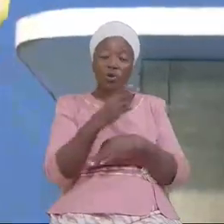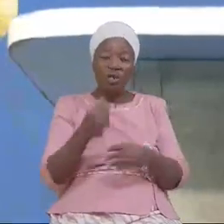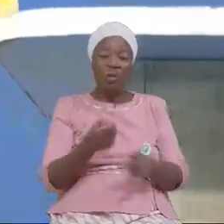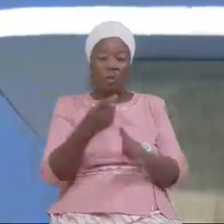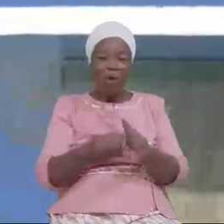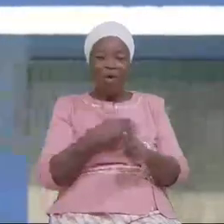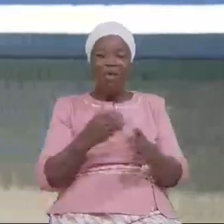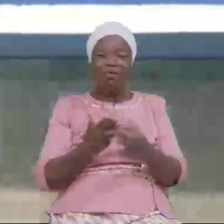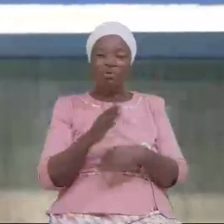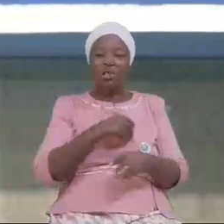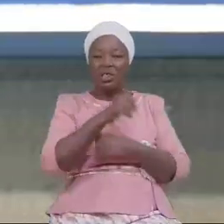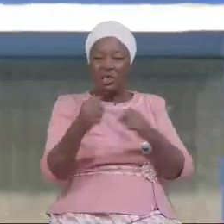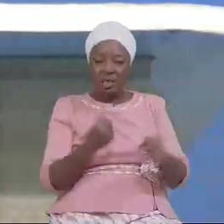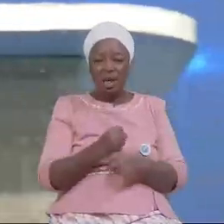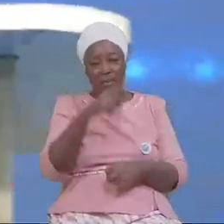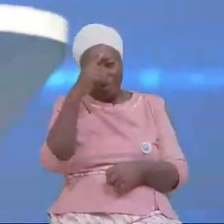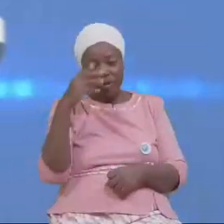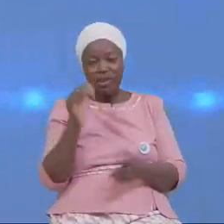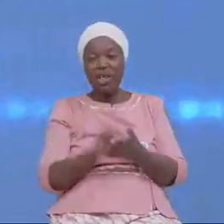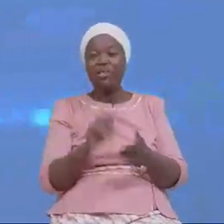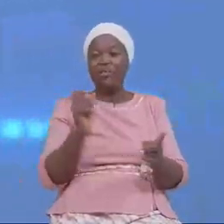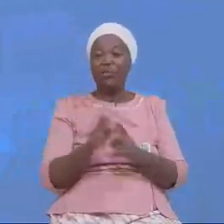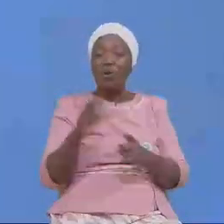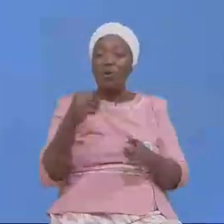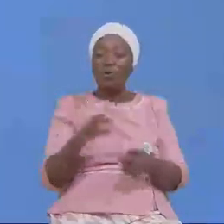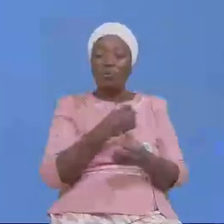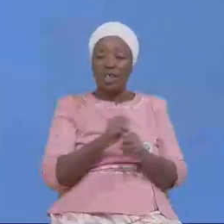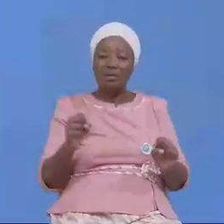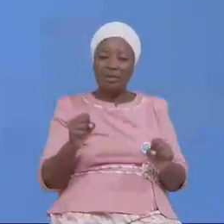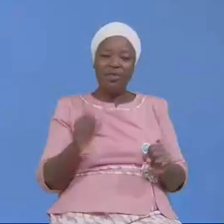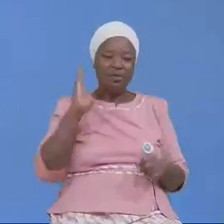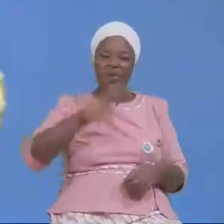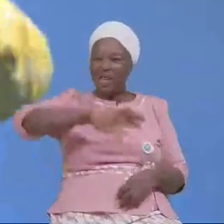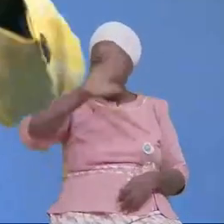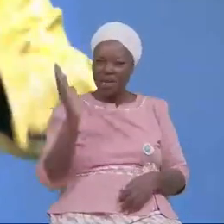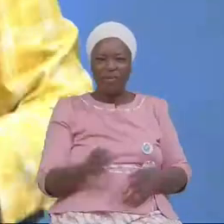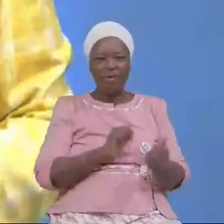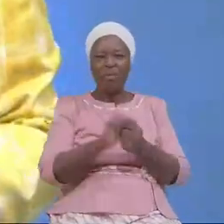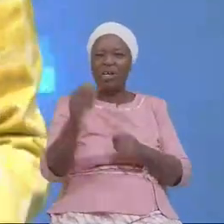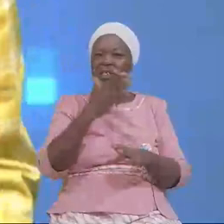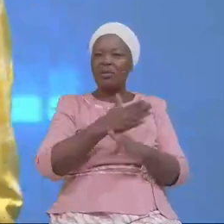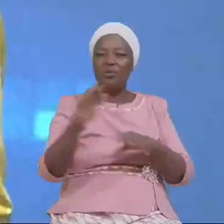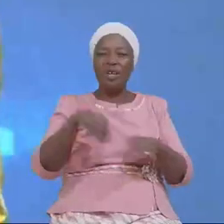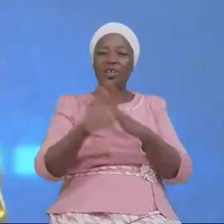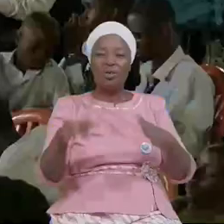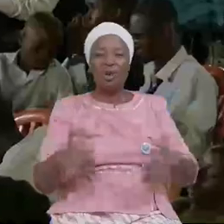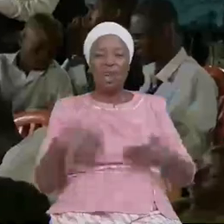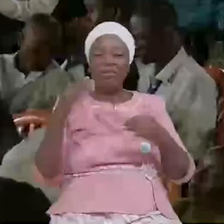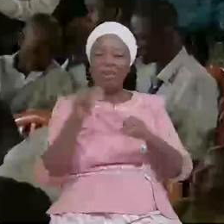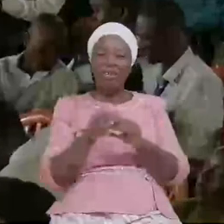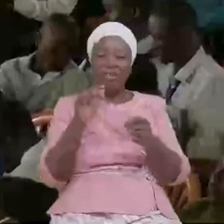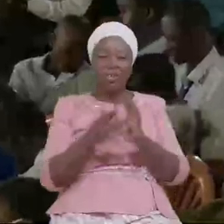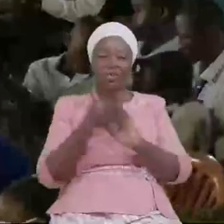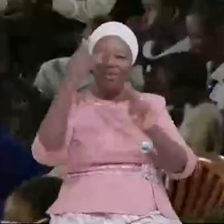ce mois, cette année, pas les années, parce que la parole de salut ne passera pas dans votre vie au nom de